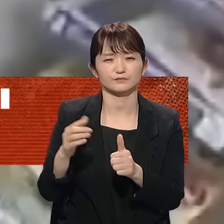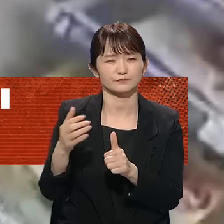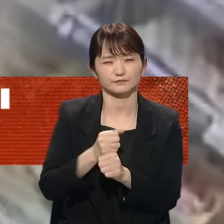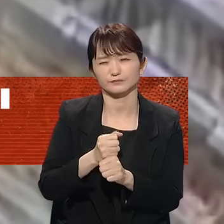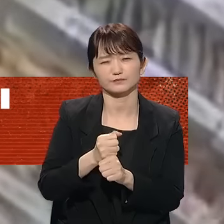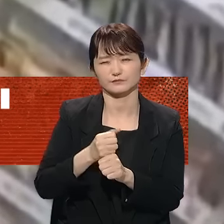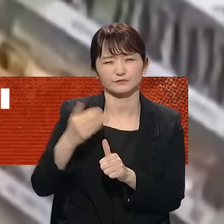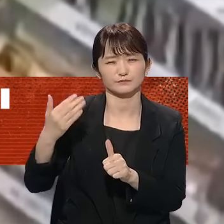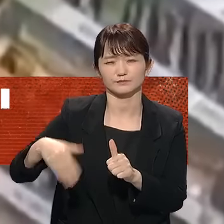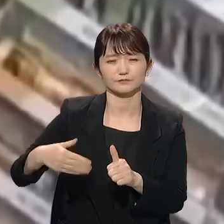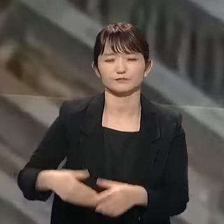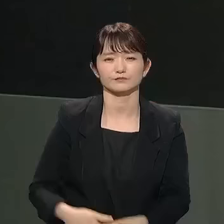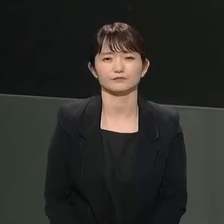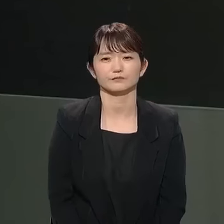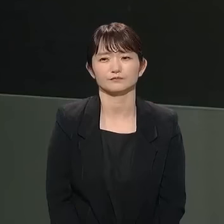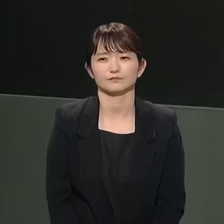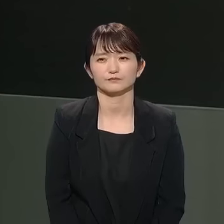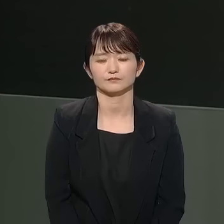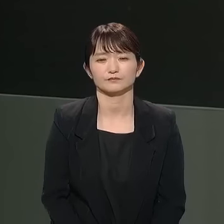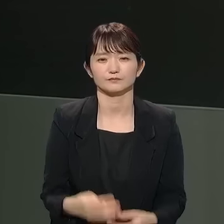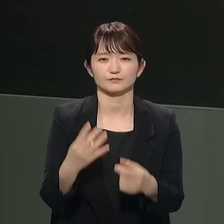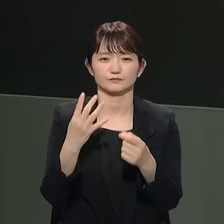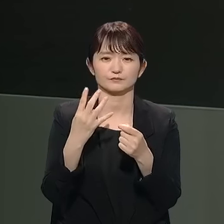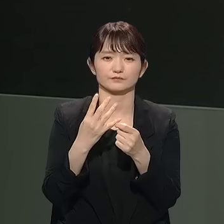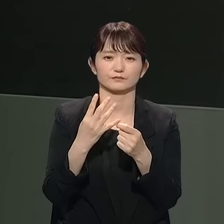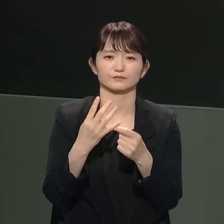합니다. 그렇군요. 알겠습니다. 자, 다음 또 이어갑니다.